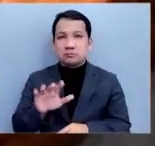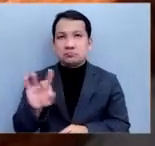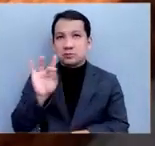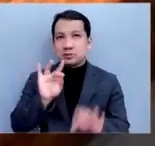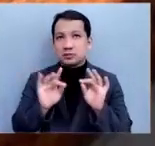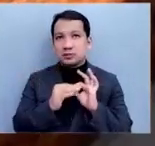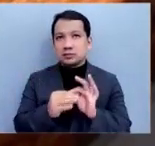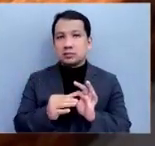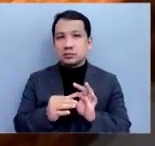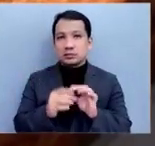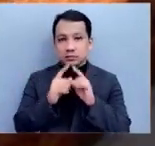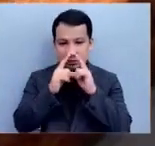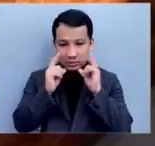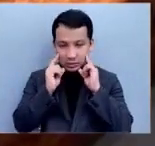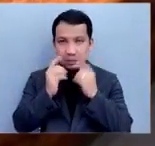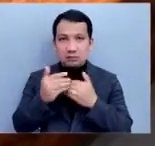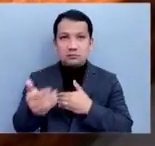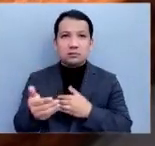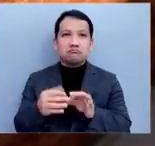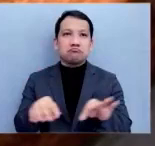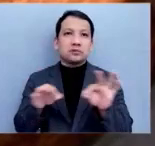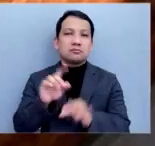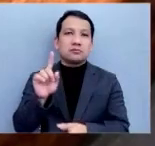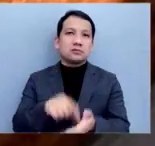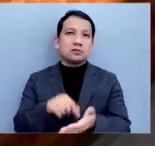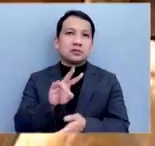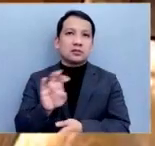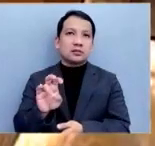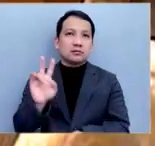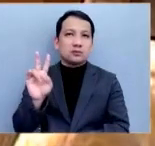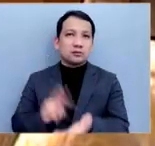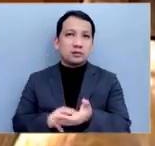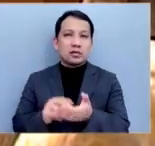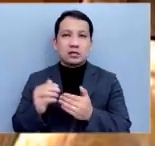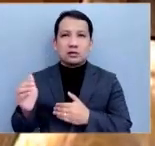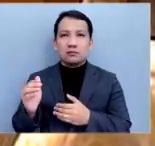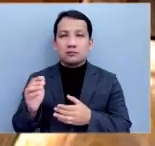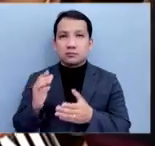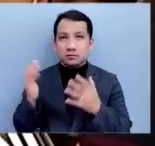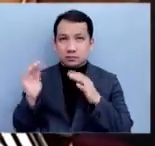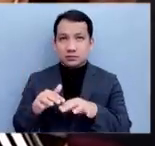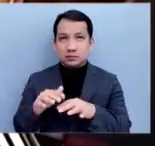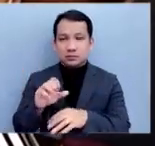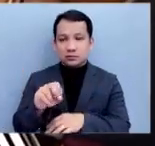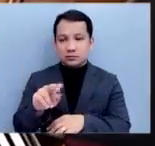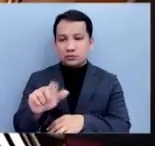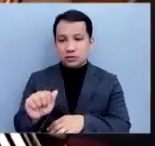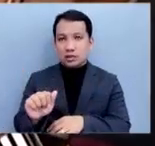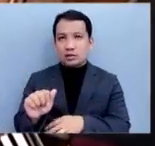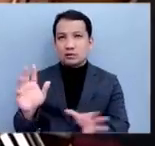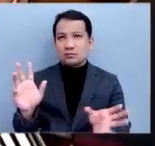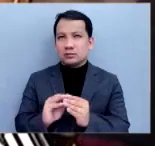din ang pagsusuot ng face mask. Inaasahang nasa 1,700 hanggang 2,000 ang dadalo sa SONA. We have